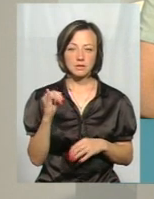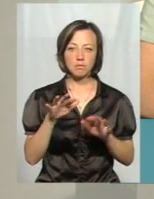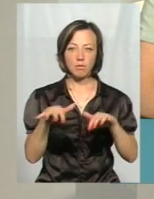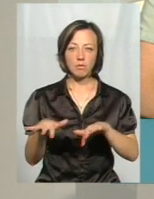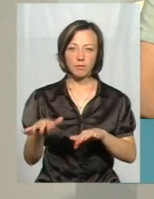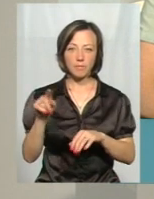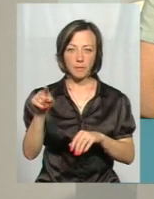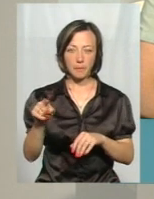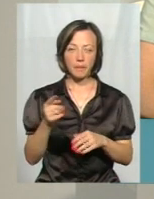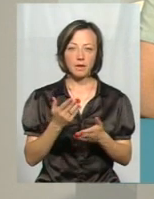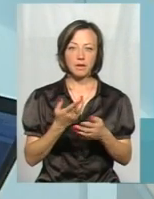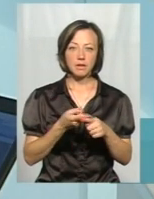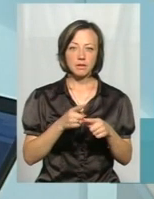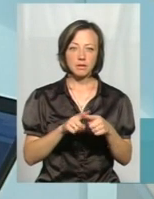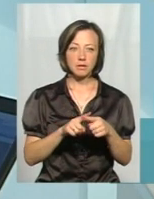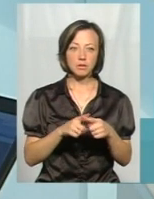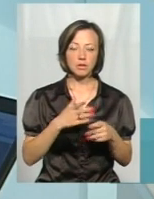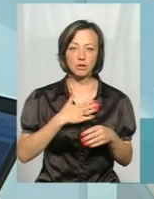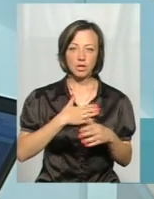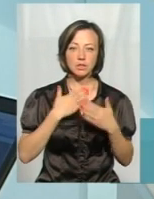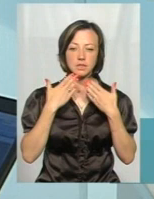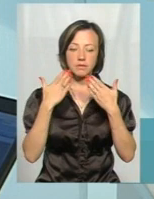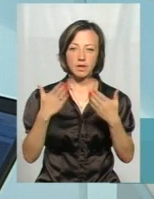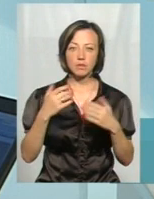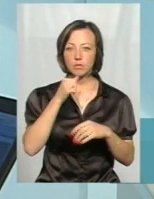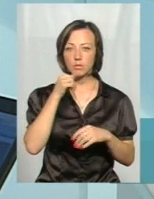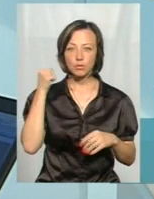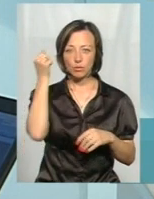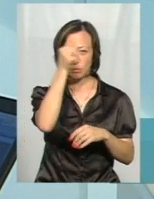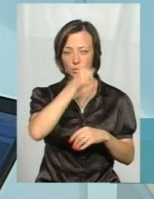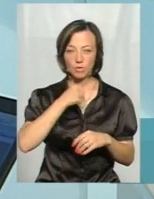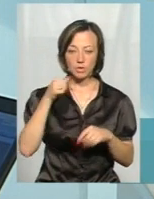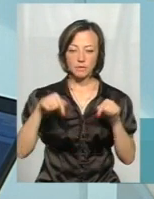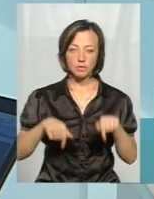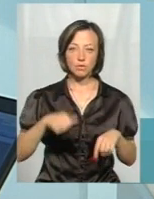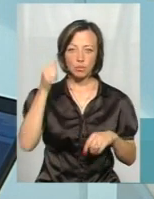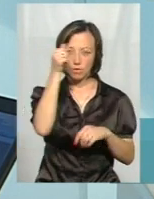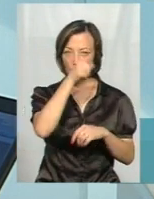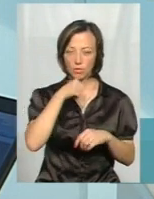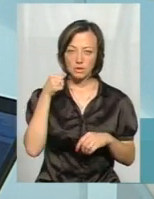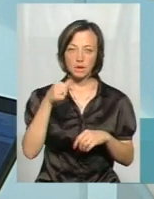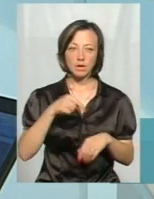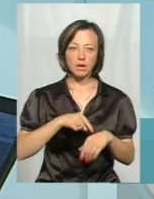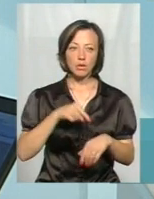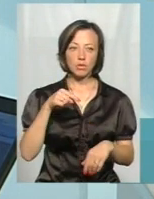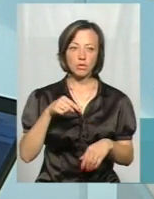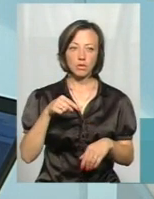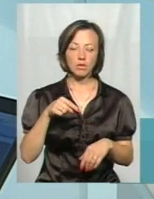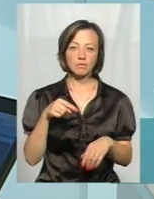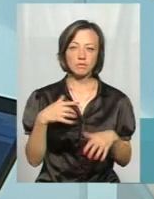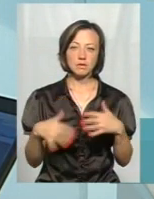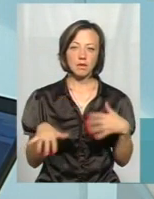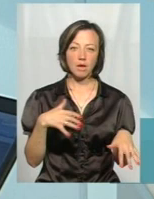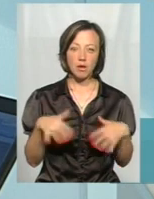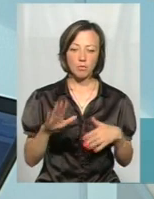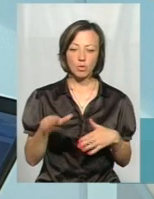пляжу, який на наші звернення і в минулому році, і в поточному році реагує досить вяло. І